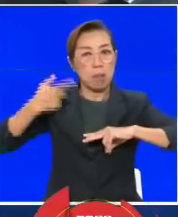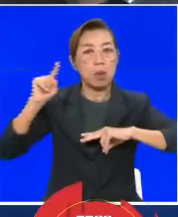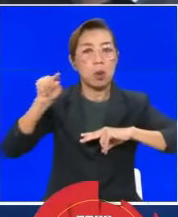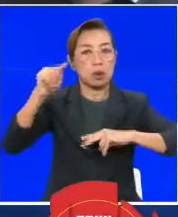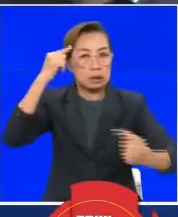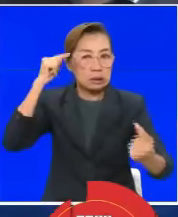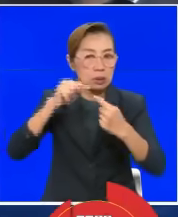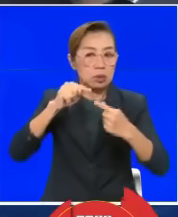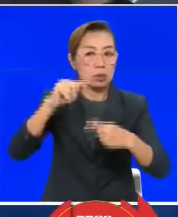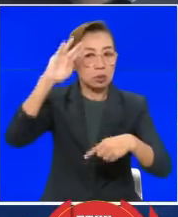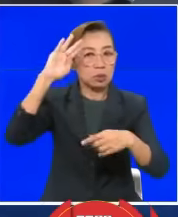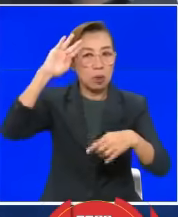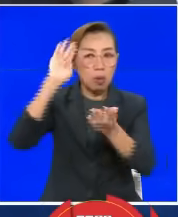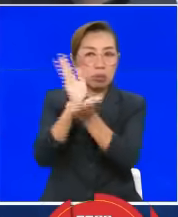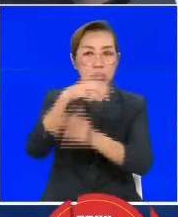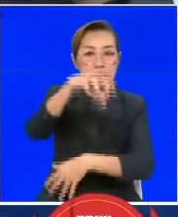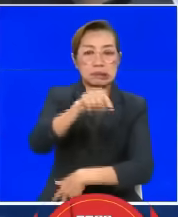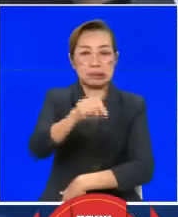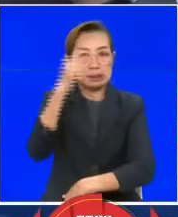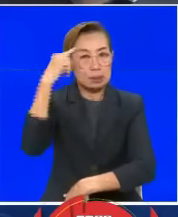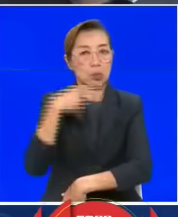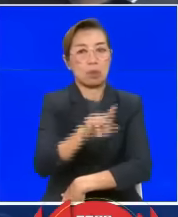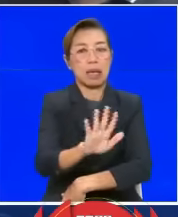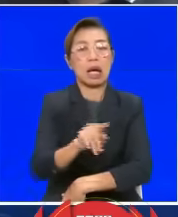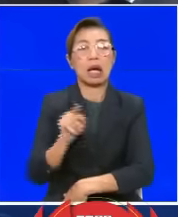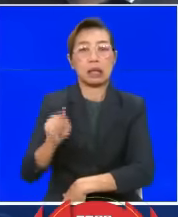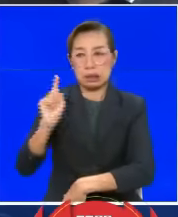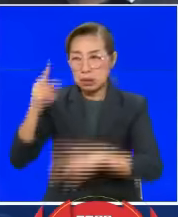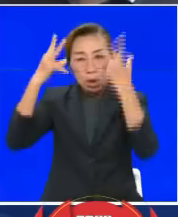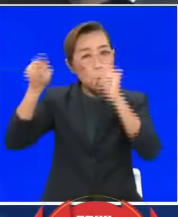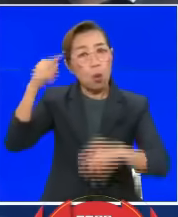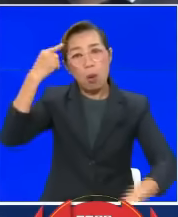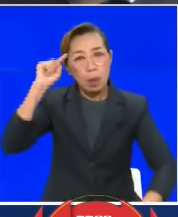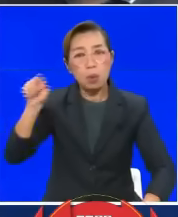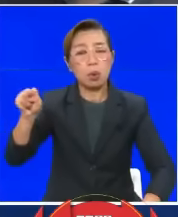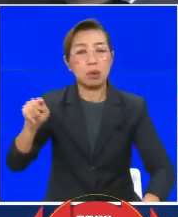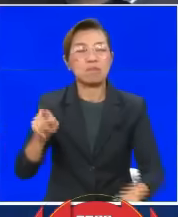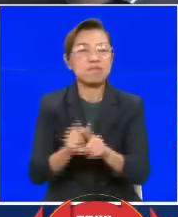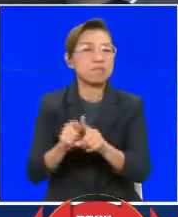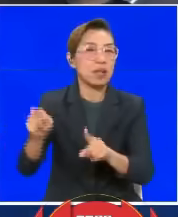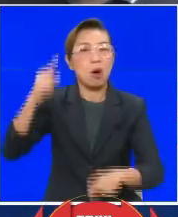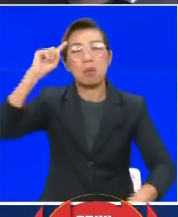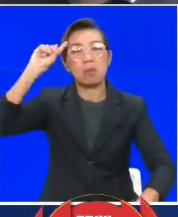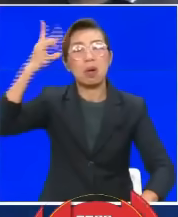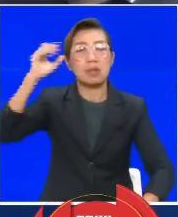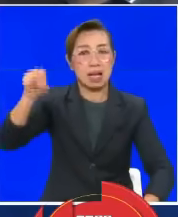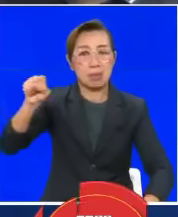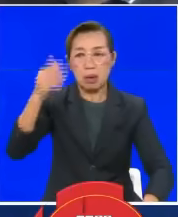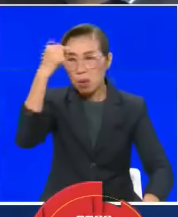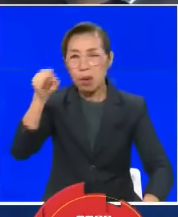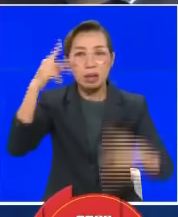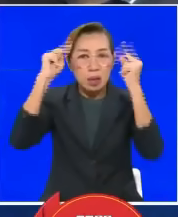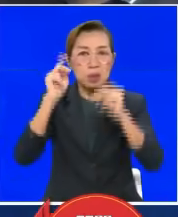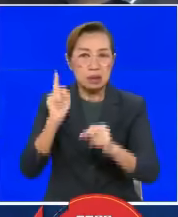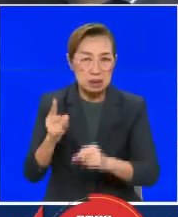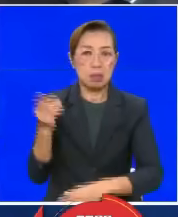เพื่อองค์กรนะครับผมต้องเรียว่าท่านนายกรัฐมนตรีเนี่ยท่านก็ไม่รู้เรื่องหมาว่าท่านไม่เข้าใจอ่ะเพราะท่านต้องเห็นใจท่านนะครับว่าท่านมา